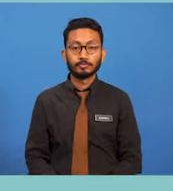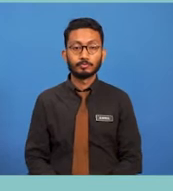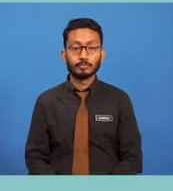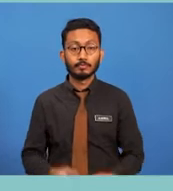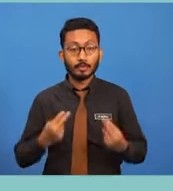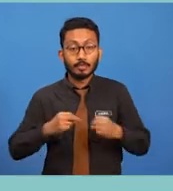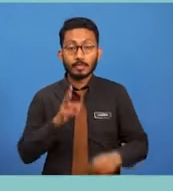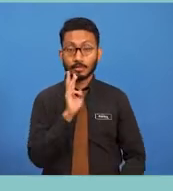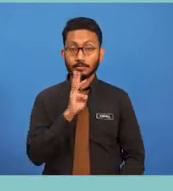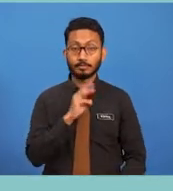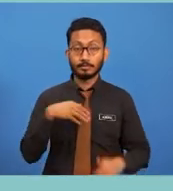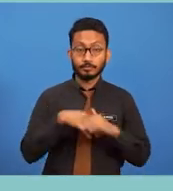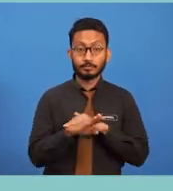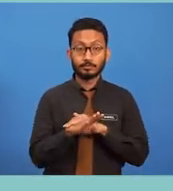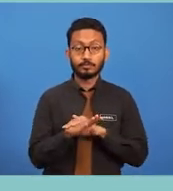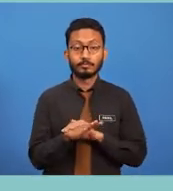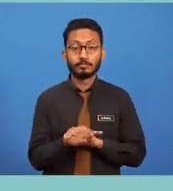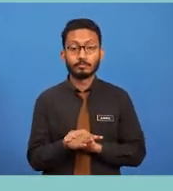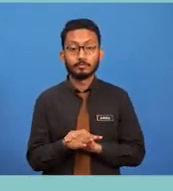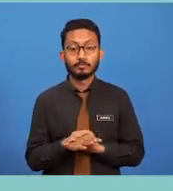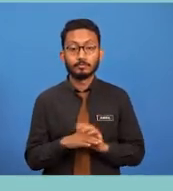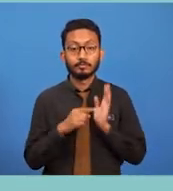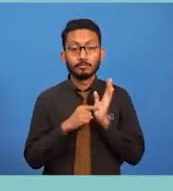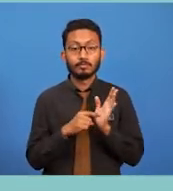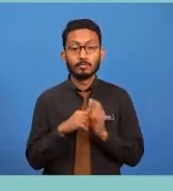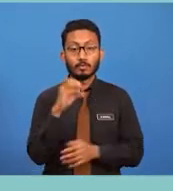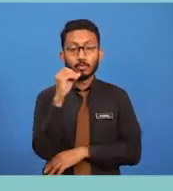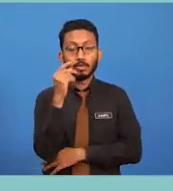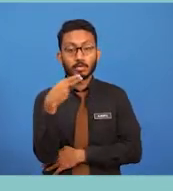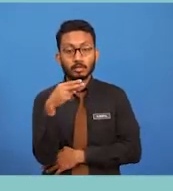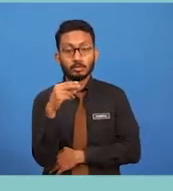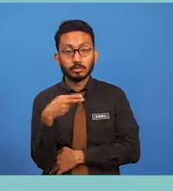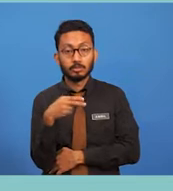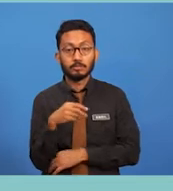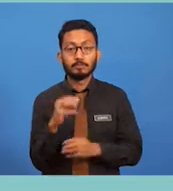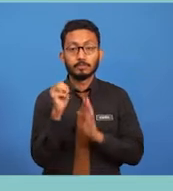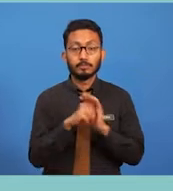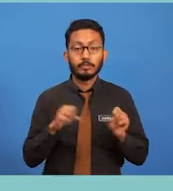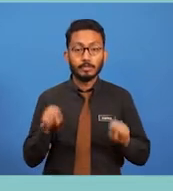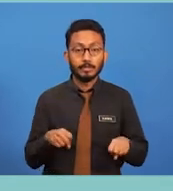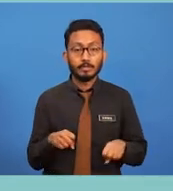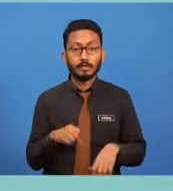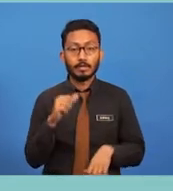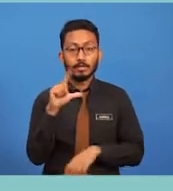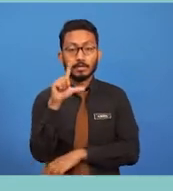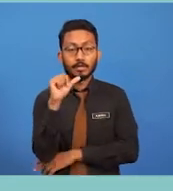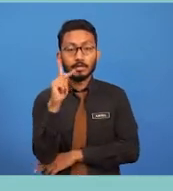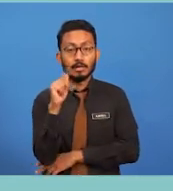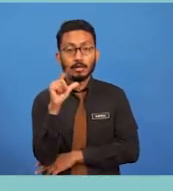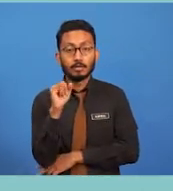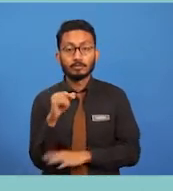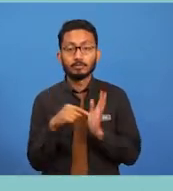Kehadiran ion hidroksida membolehkan alkali menunjukkan sifat kealkaliannya.